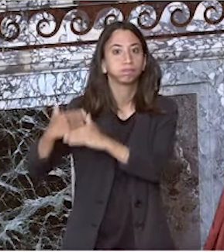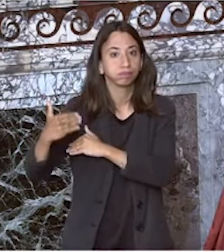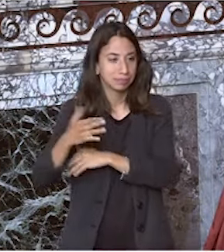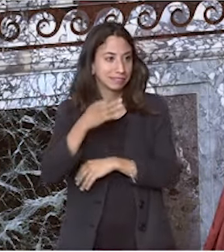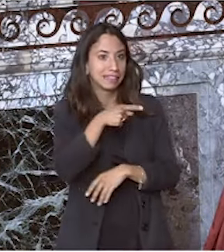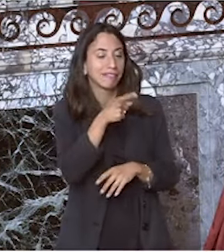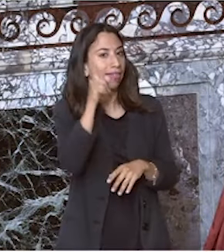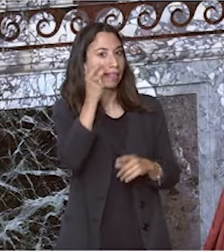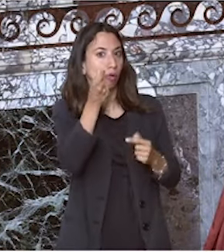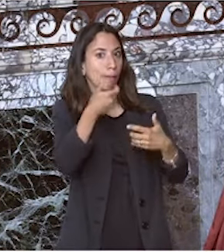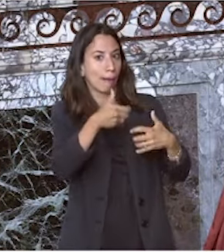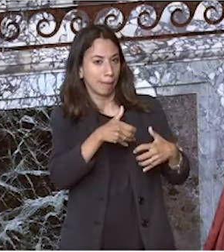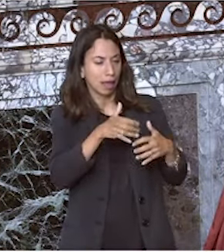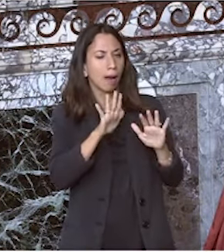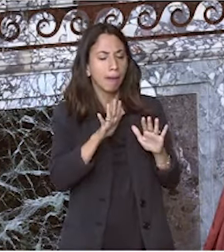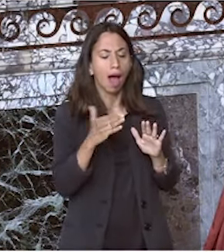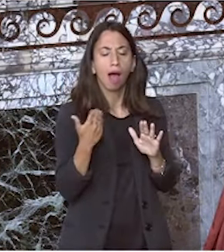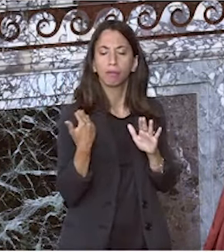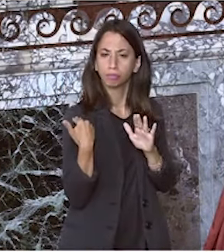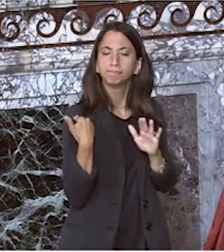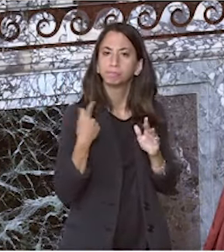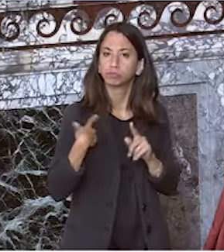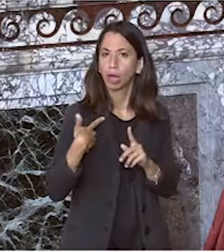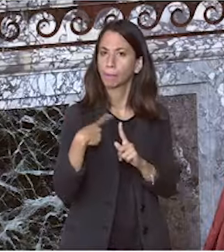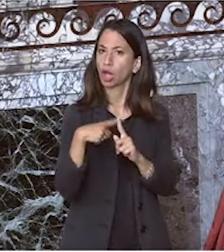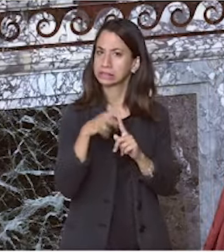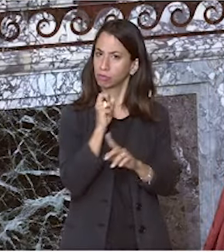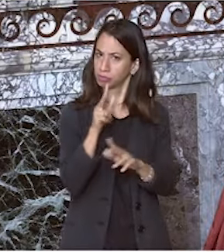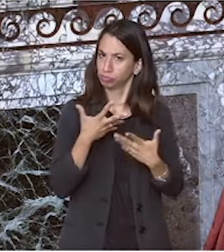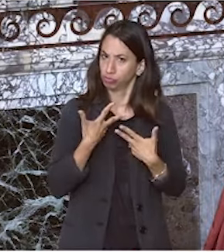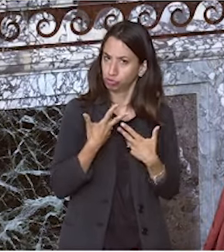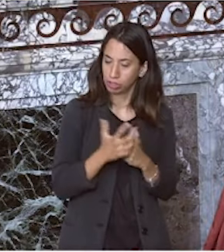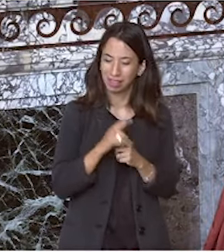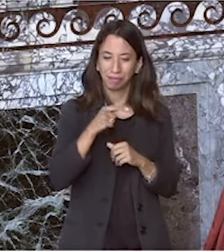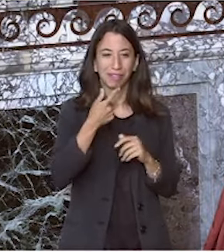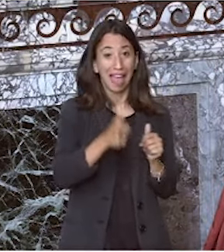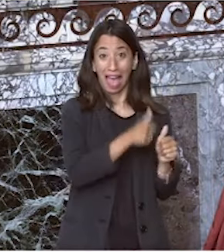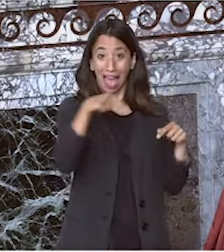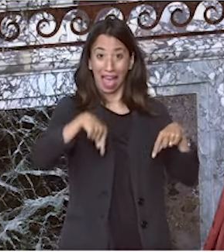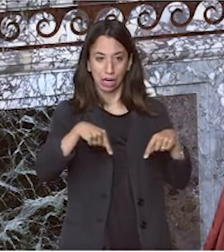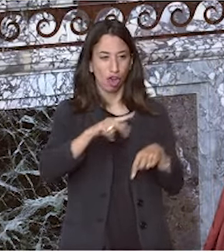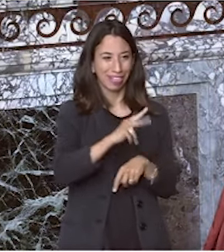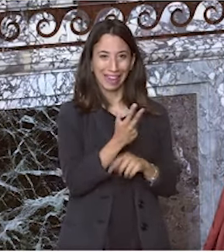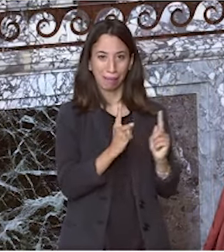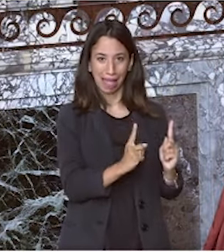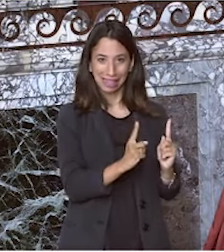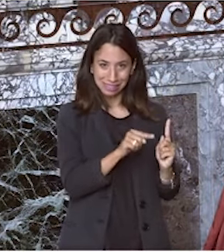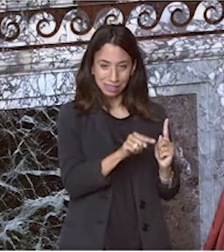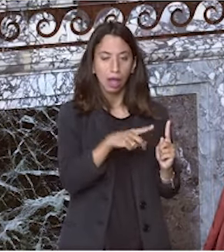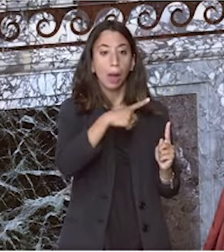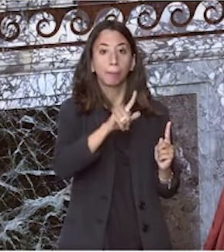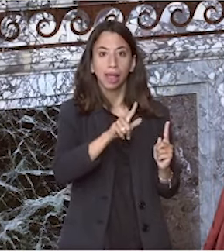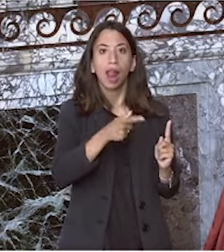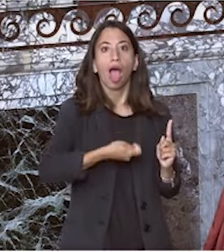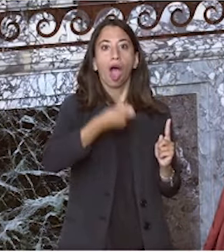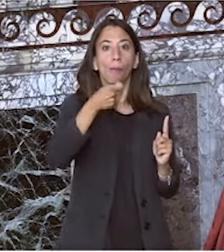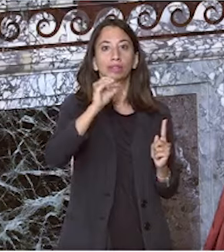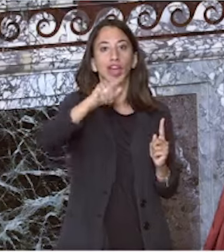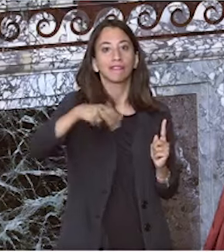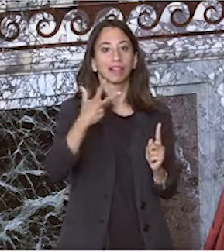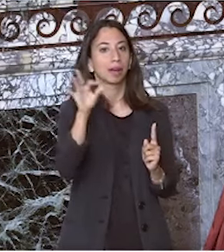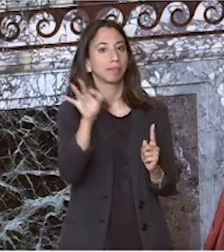Indicazioni positive sono emerse di recente. Nel primo trimestre di quest'anno il PIL dell'area è aumentato dello